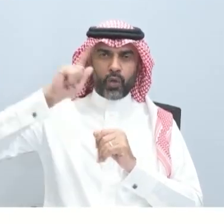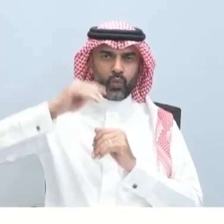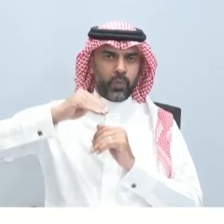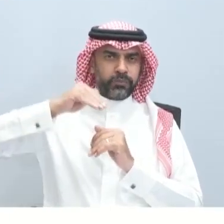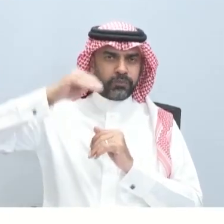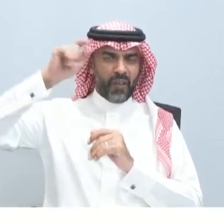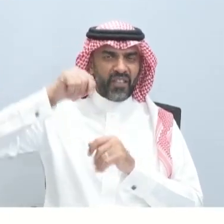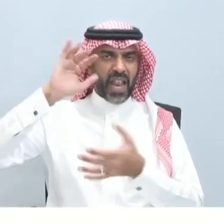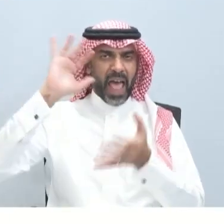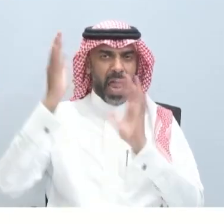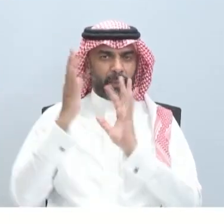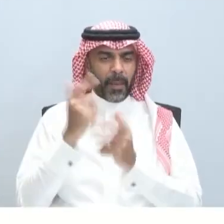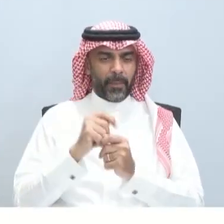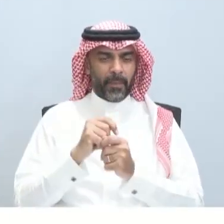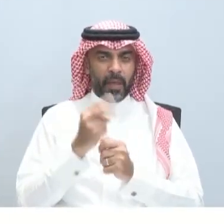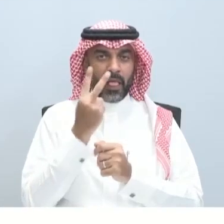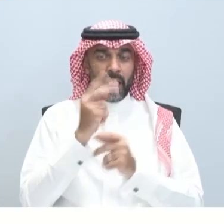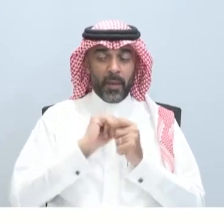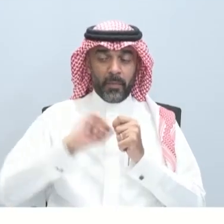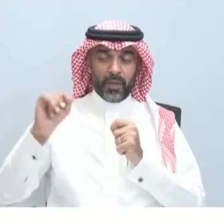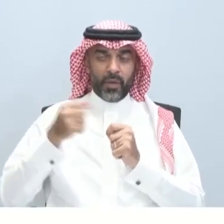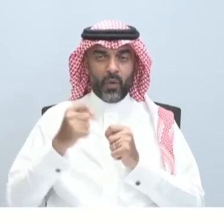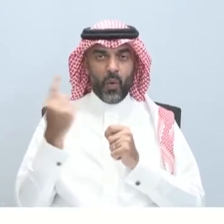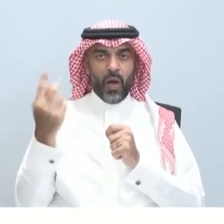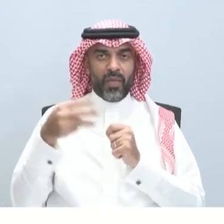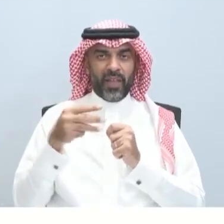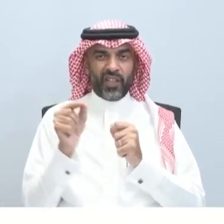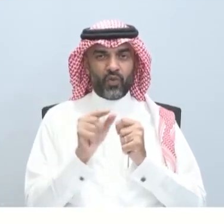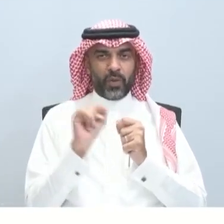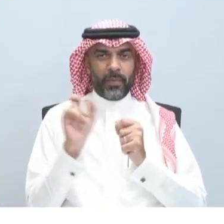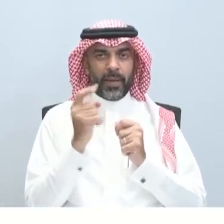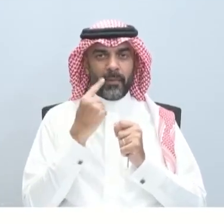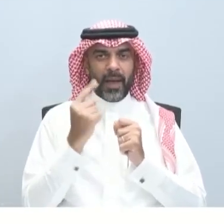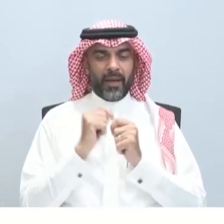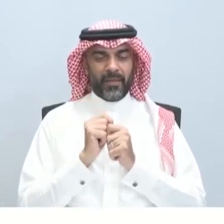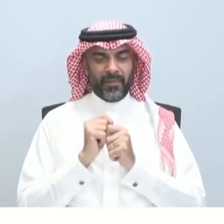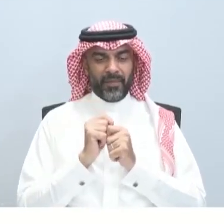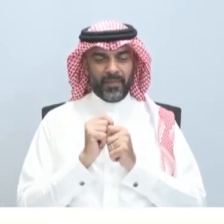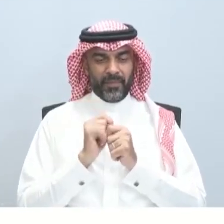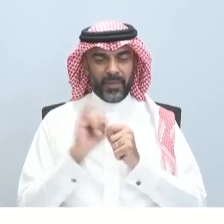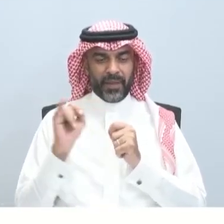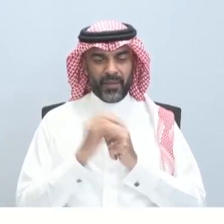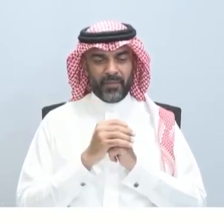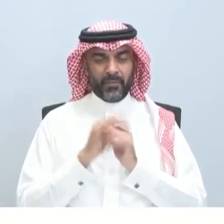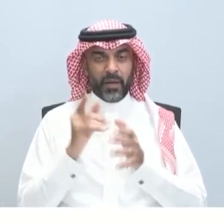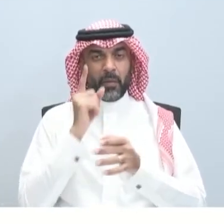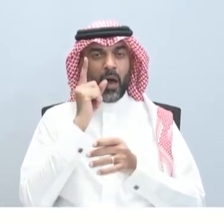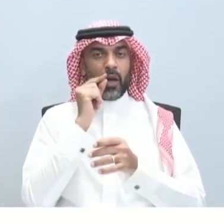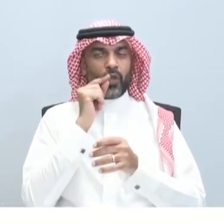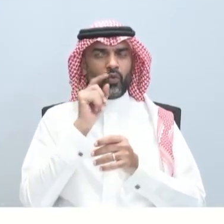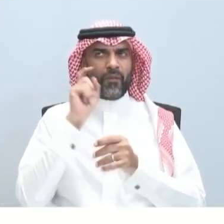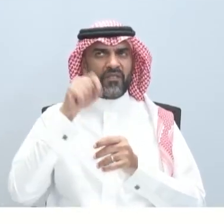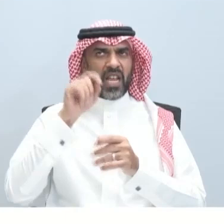العالم مترين و31 جزءا من مئه بينما يبلغ طول اطول رجل في